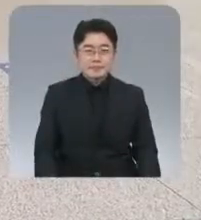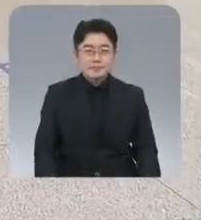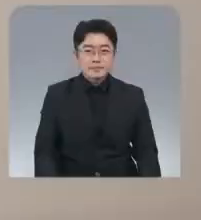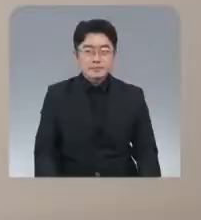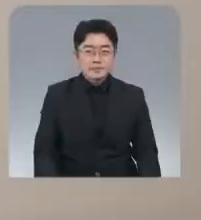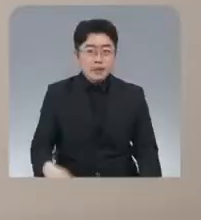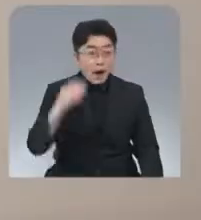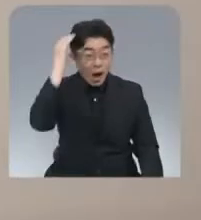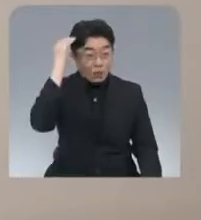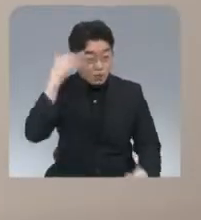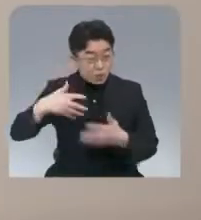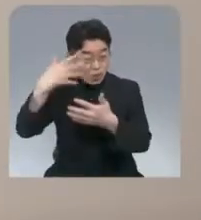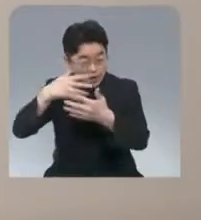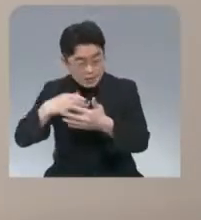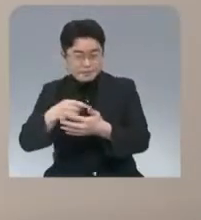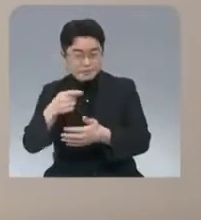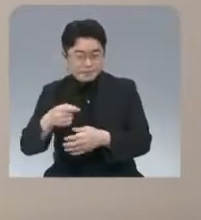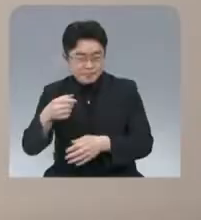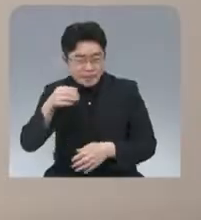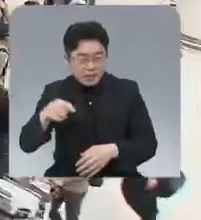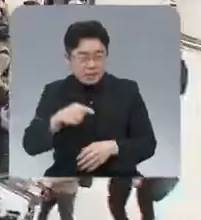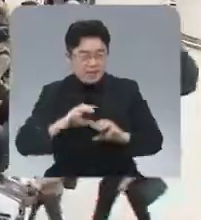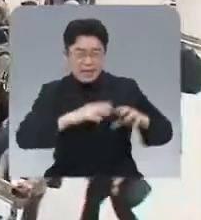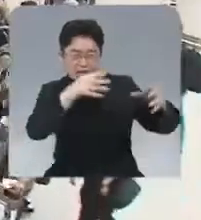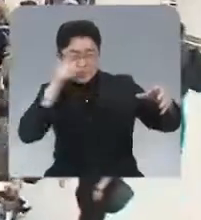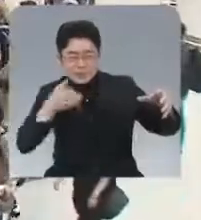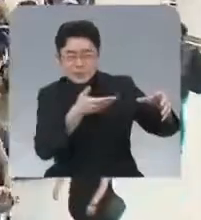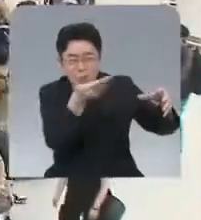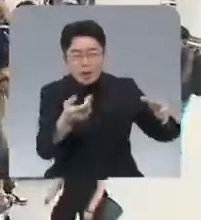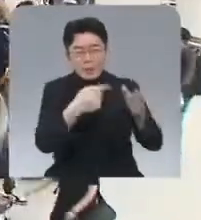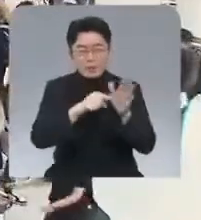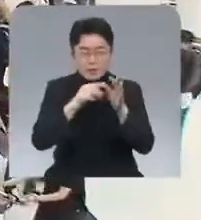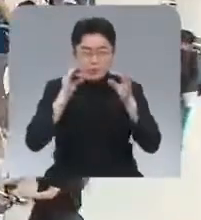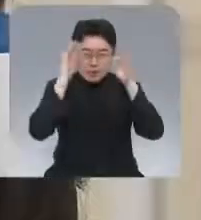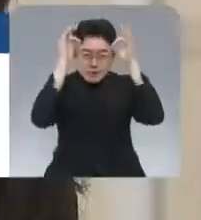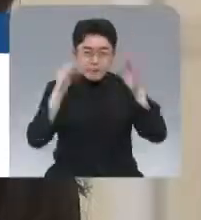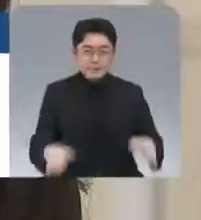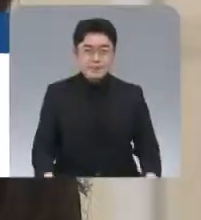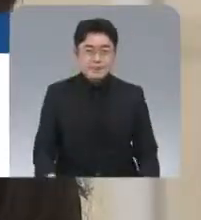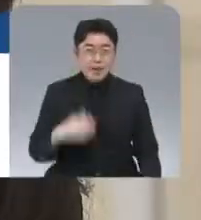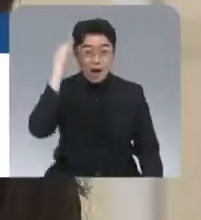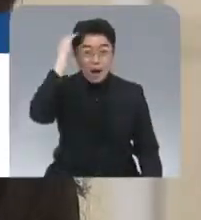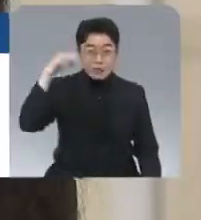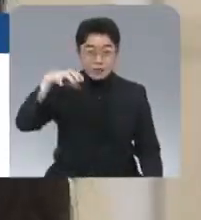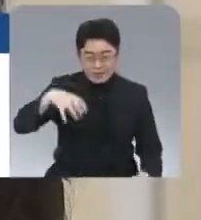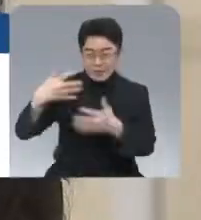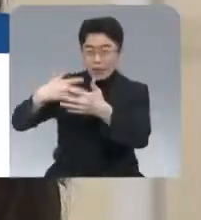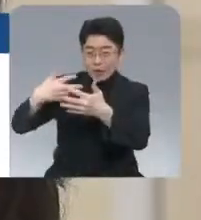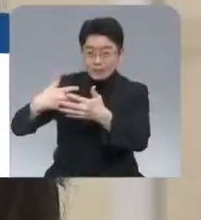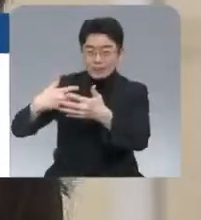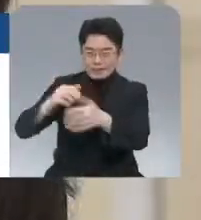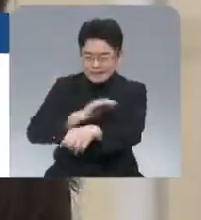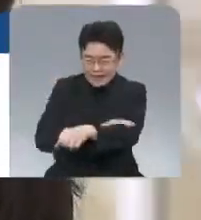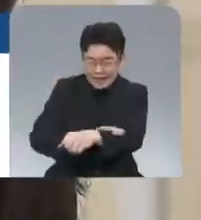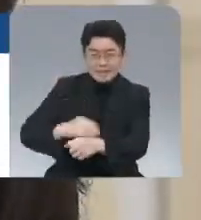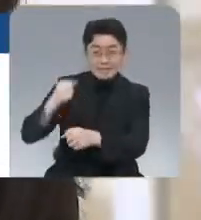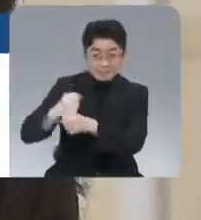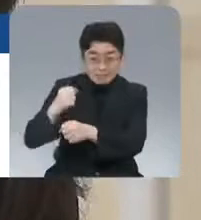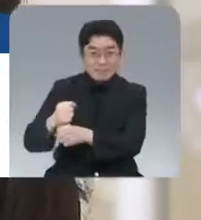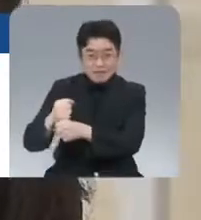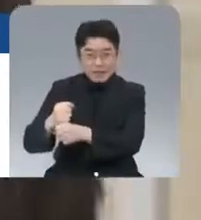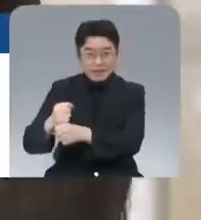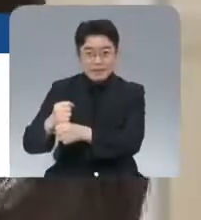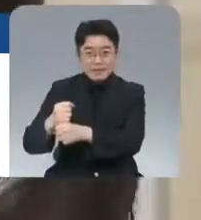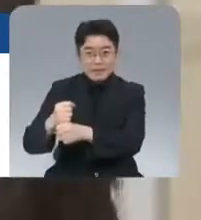после церемонии вручения премии эмми ли джун джэ побывал в торонто где а проходит международный кинофестиваль там